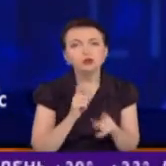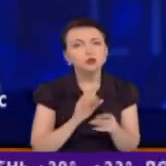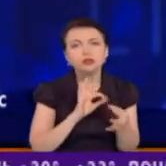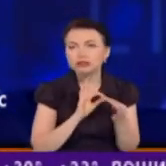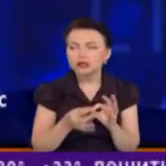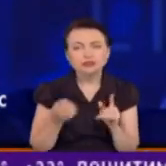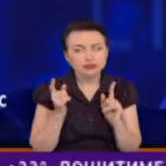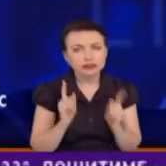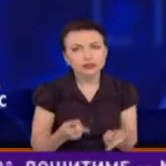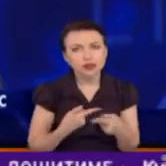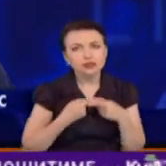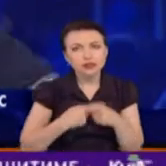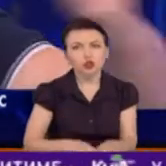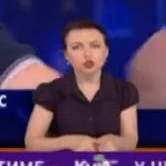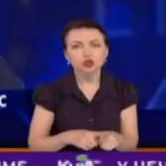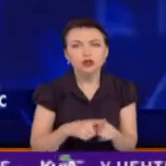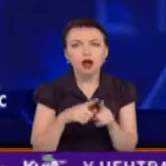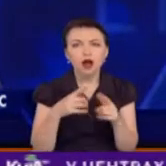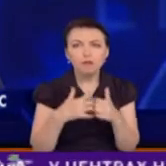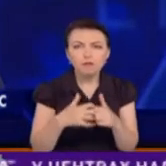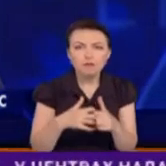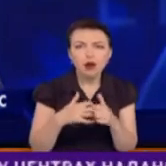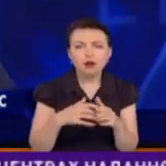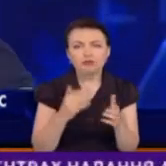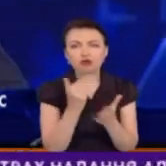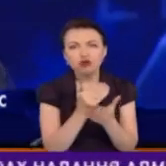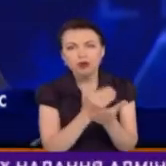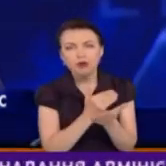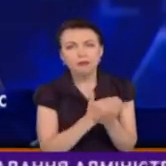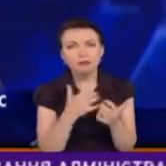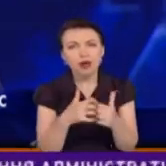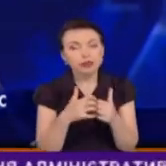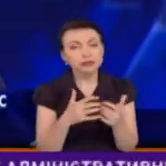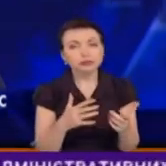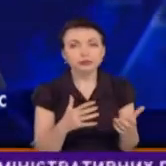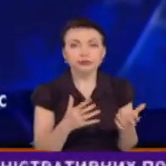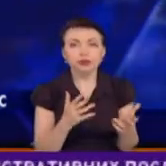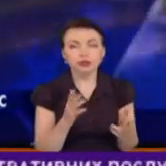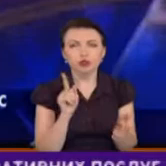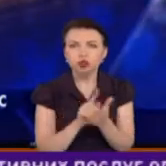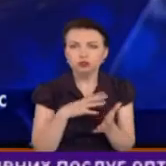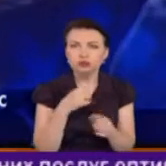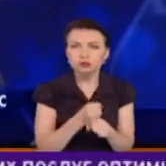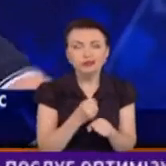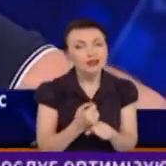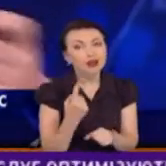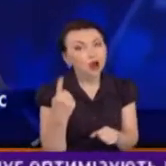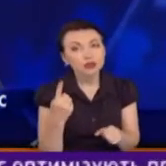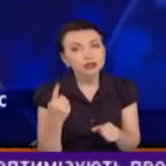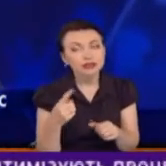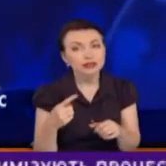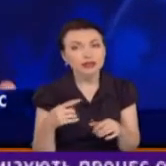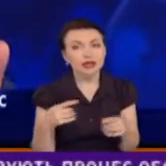дійсно, технологічний, технічний, апаратний, програмний механізм, який мав би запрацювати, бо там не один ринок. Це не